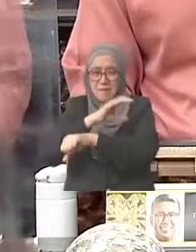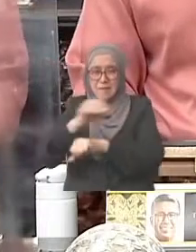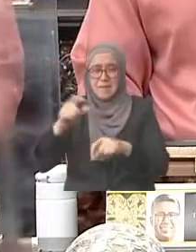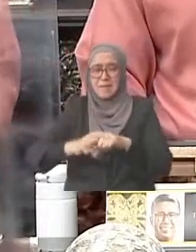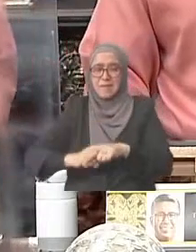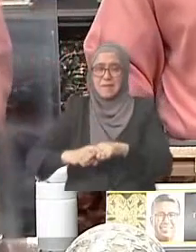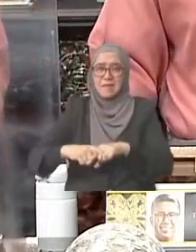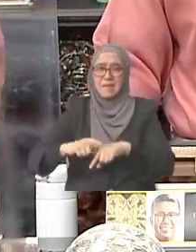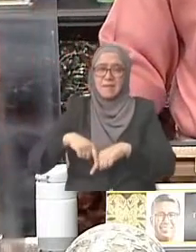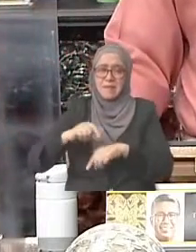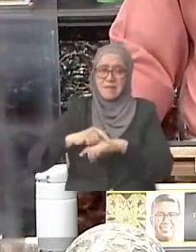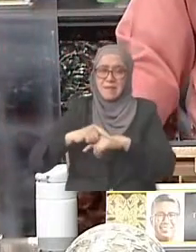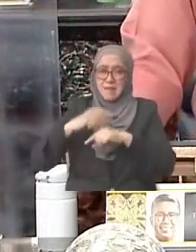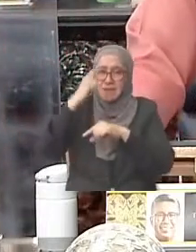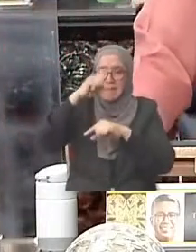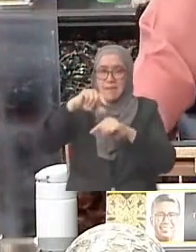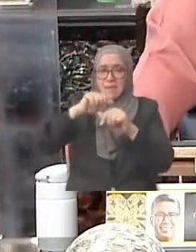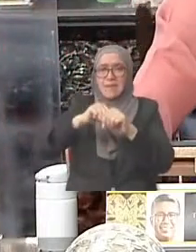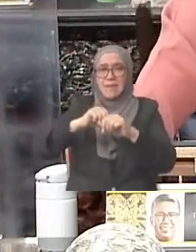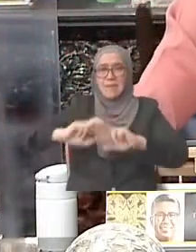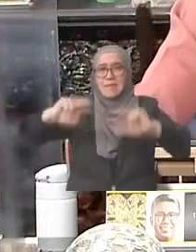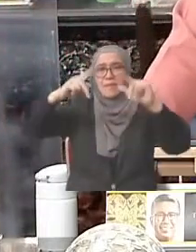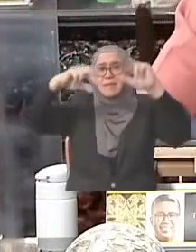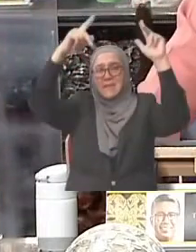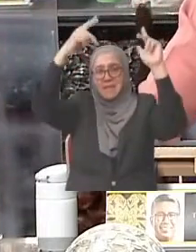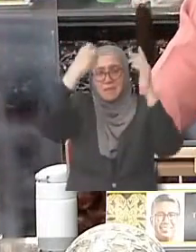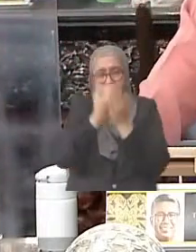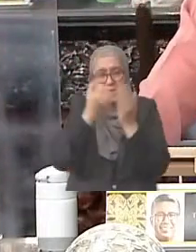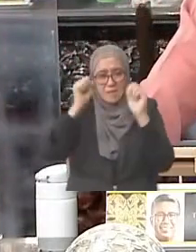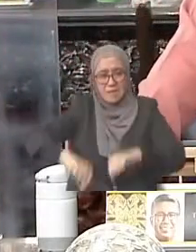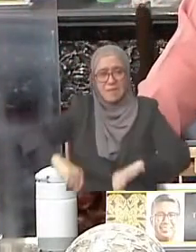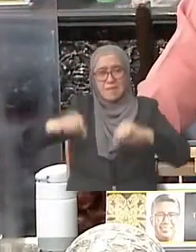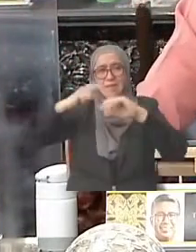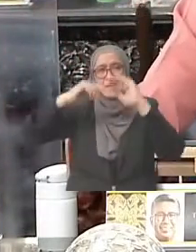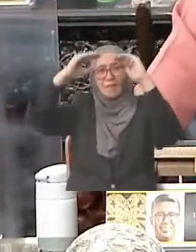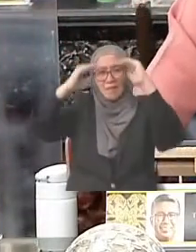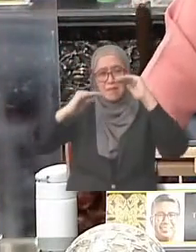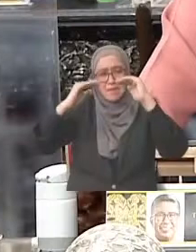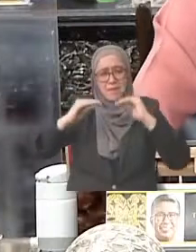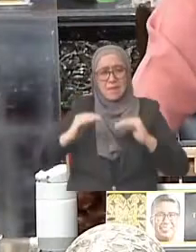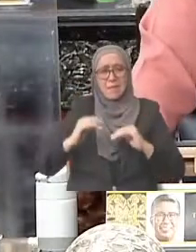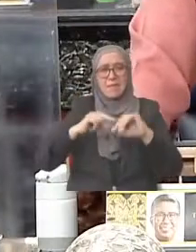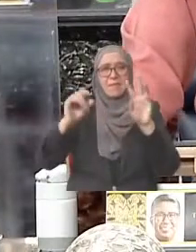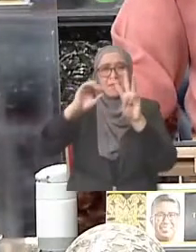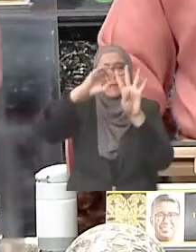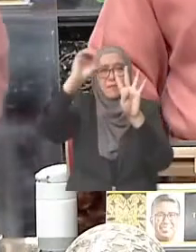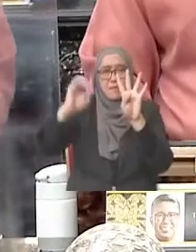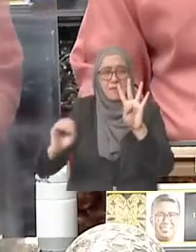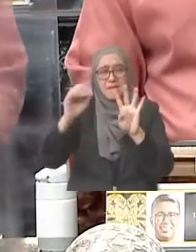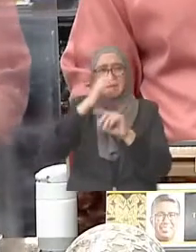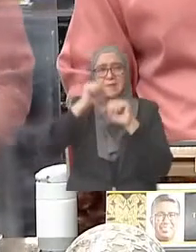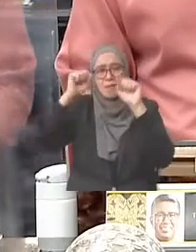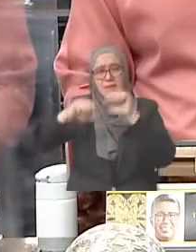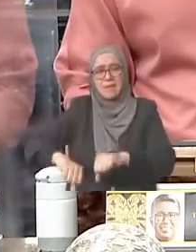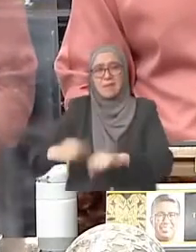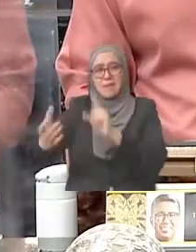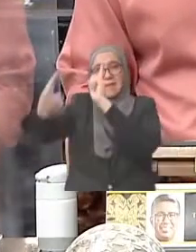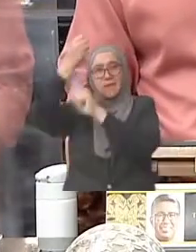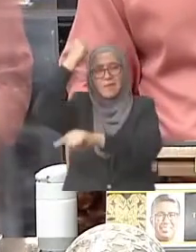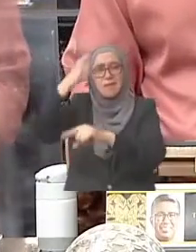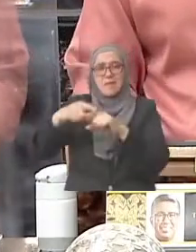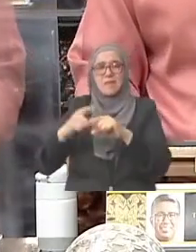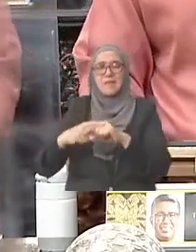menurunkan kadar pengangguran negara kepada 400 dan mencapai tahap guna tenaga penuh sebagai usaha